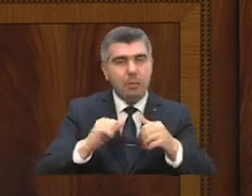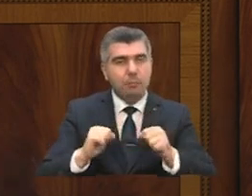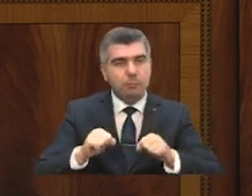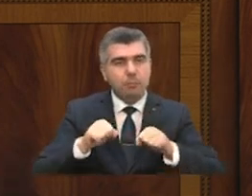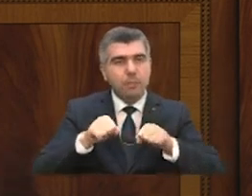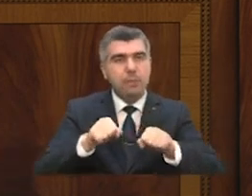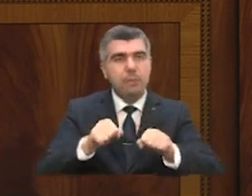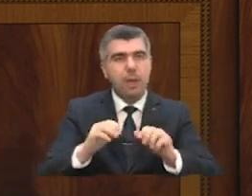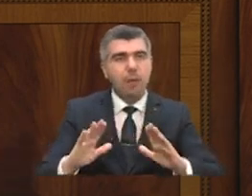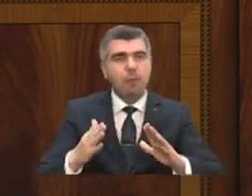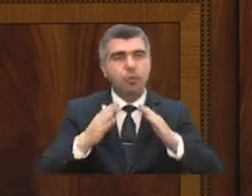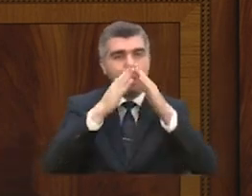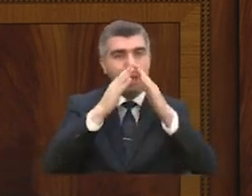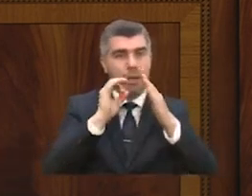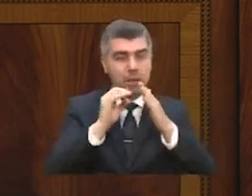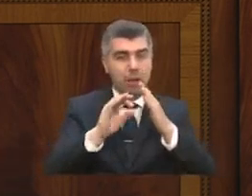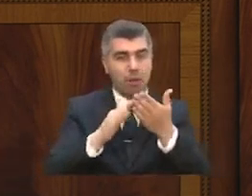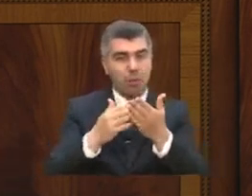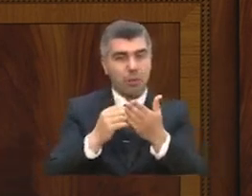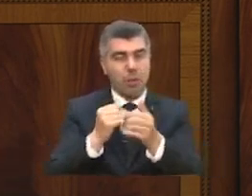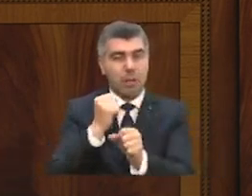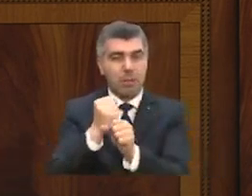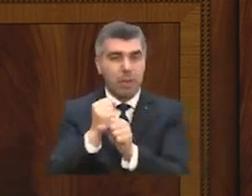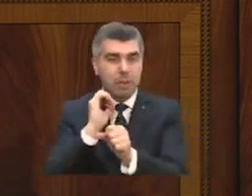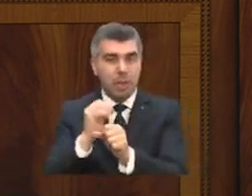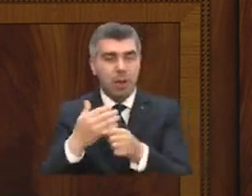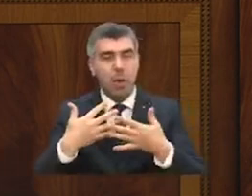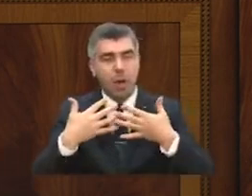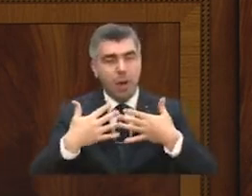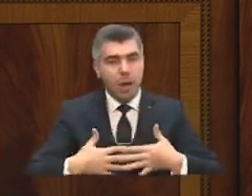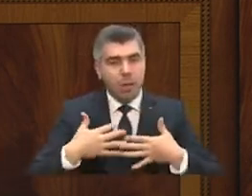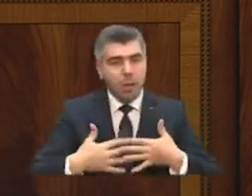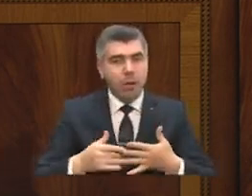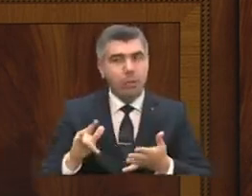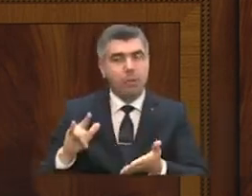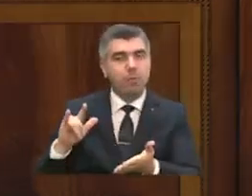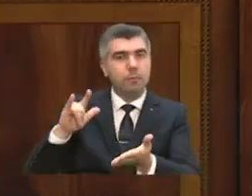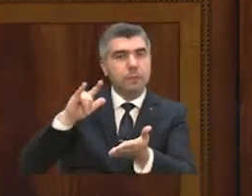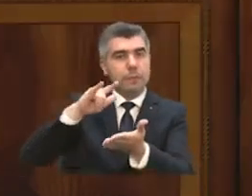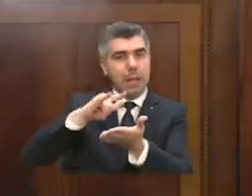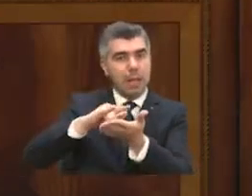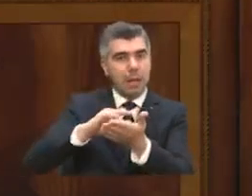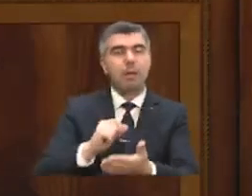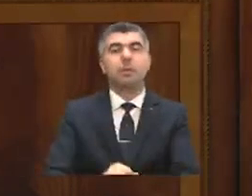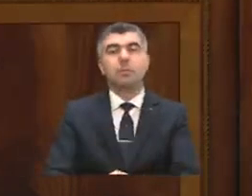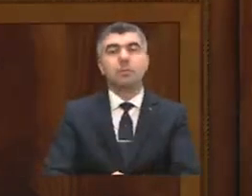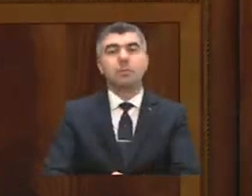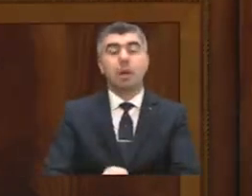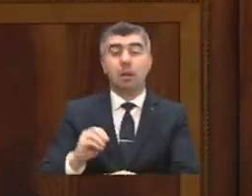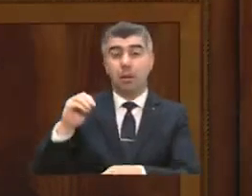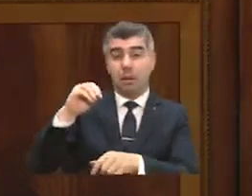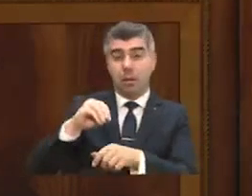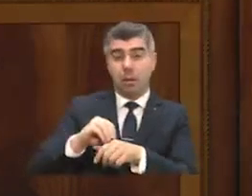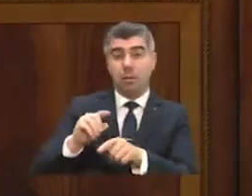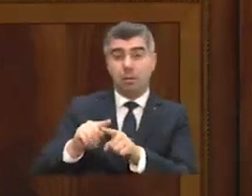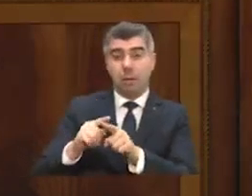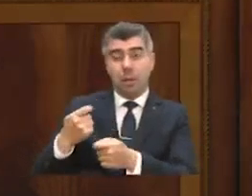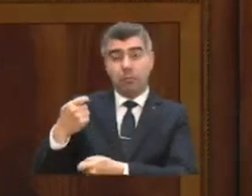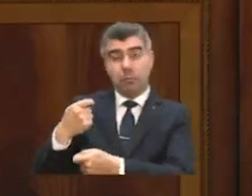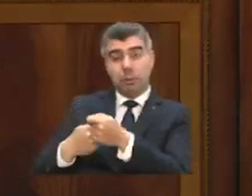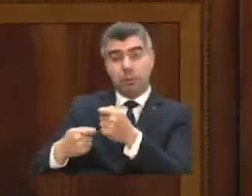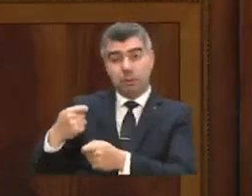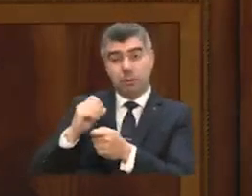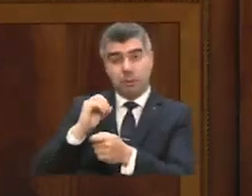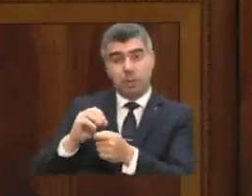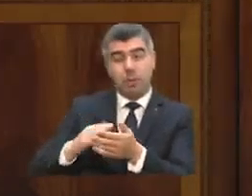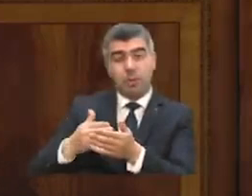والصناعات الغذائية والنسيج وصناعات الطائرات. كما يعرف الاستثمار تطورا إيجابيا بما